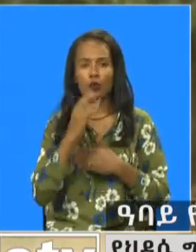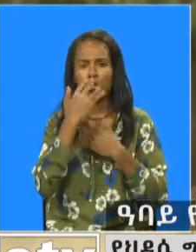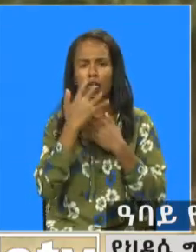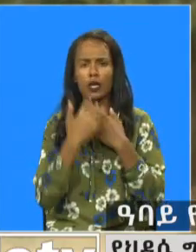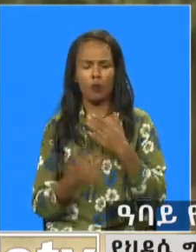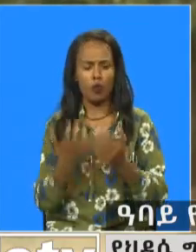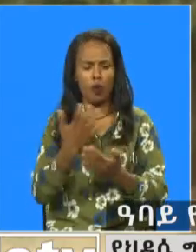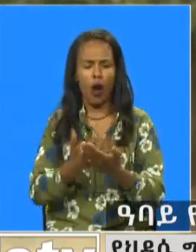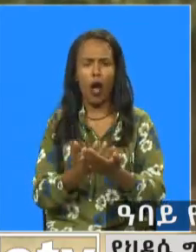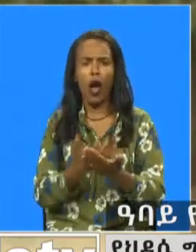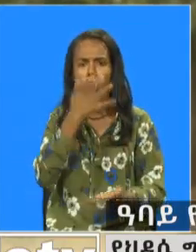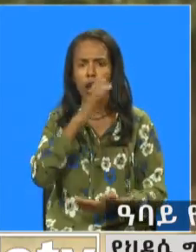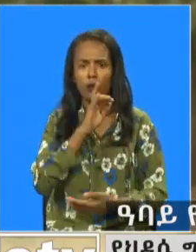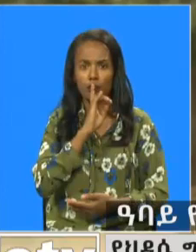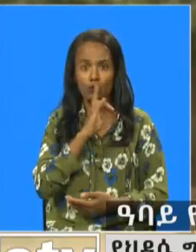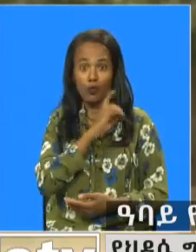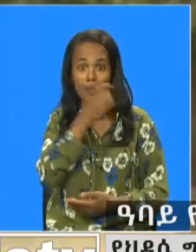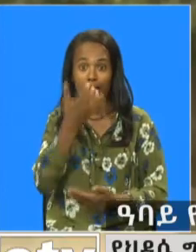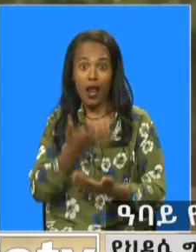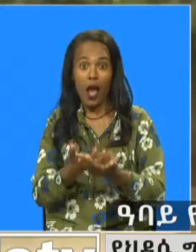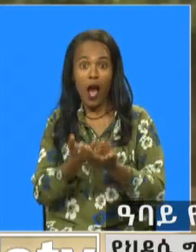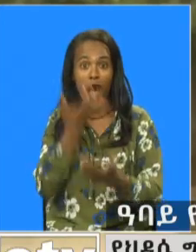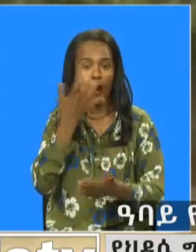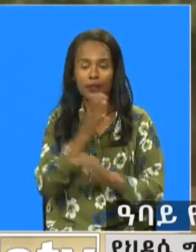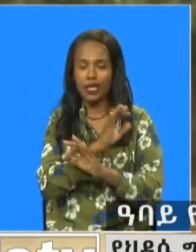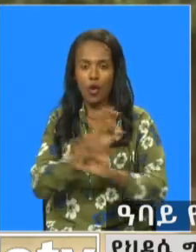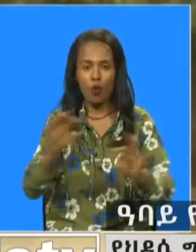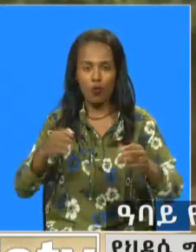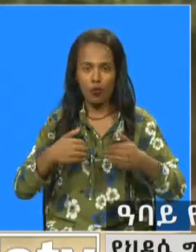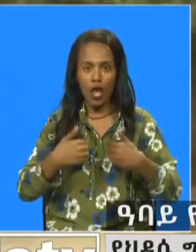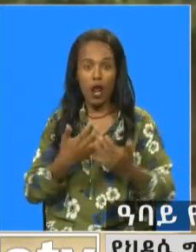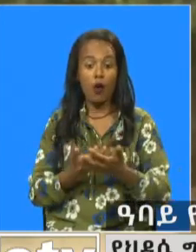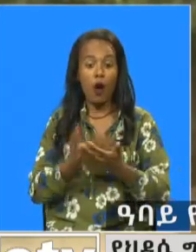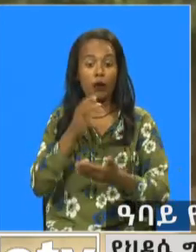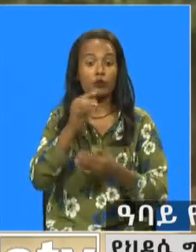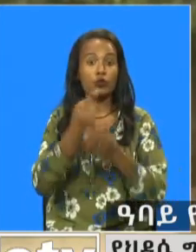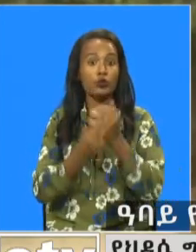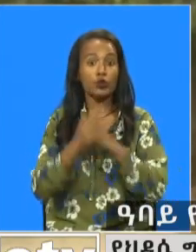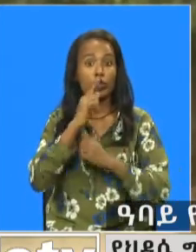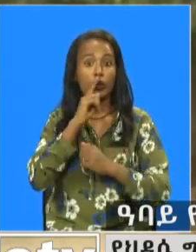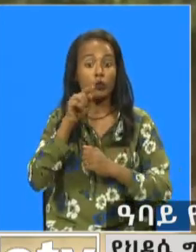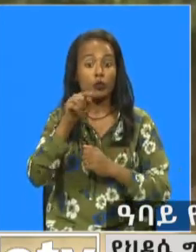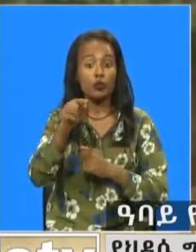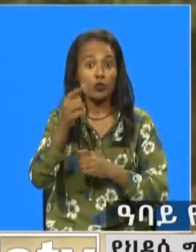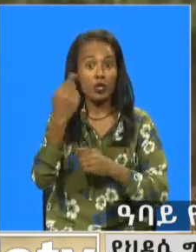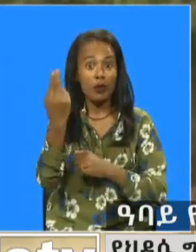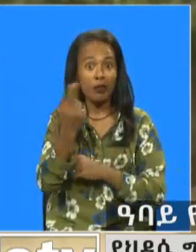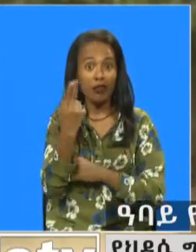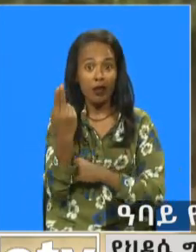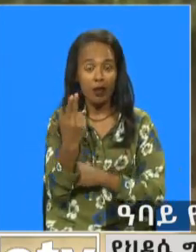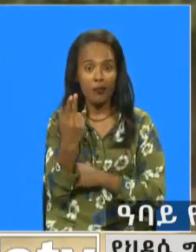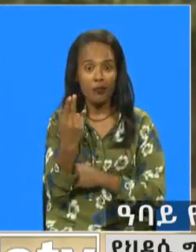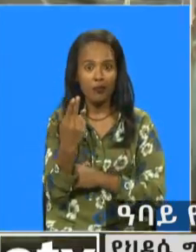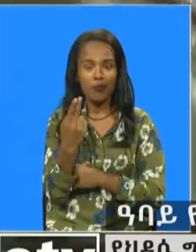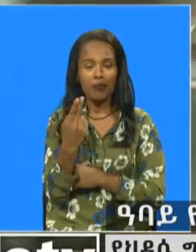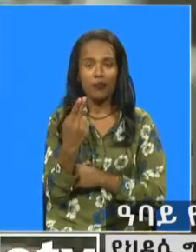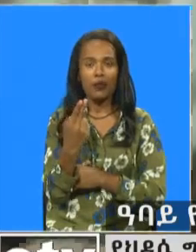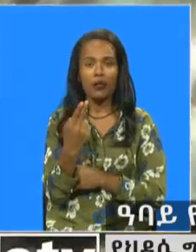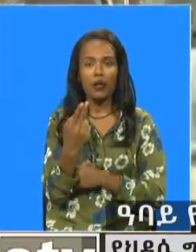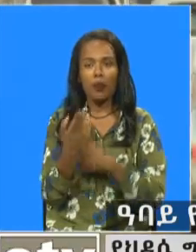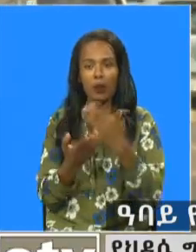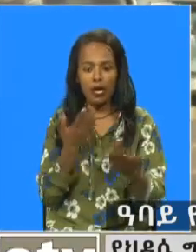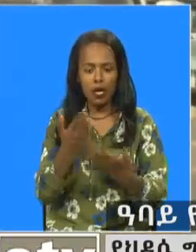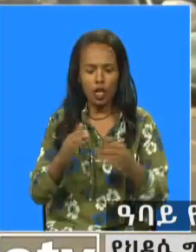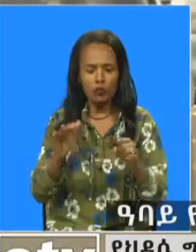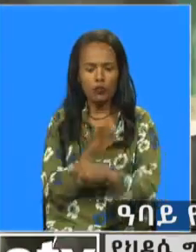ደሙ ነው ሀብቱ ነው። ሌላ ሀብት የለውም። ያለው ሀብት እሱ ብቻ ነው። በሱ ደግሞ የመጠቀም